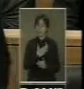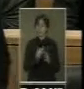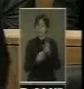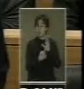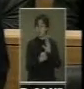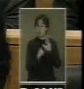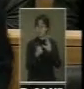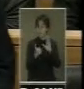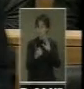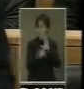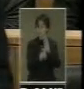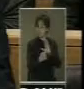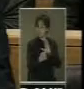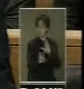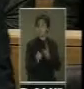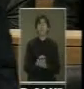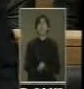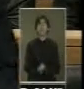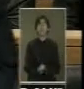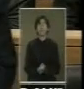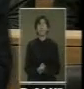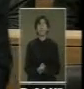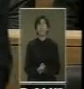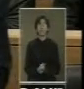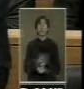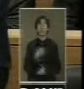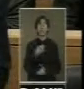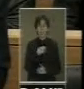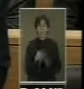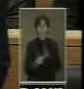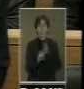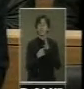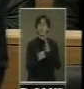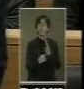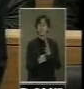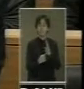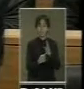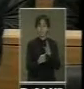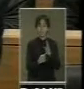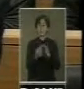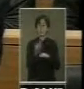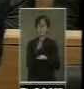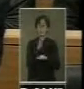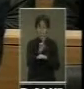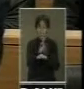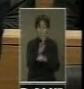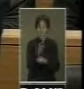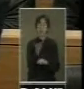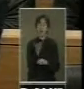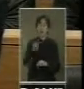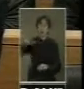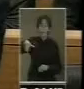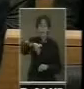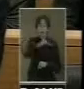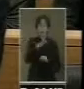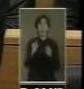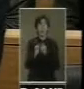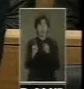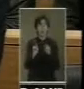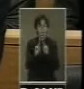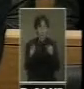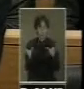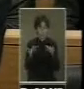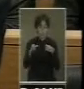เสนออย่างนี้ได้ไหมครับท่านประธานผมอยากจะเสนอท่านประธานว่าขอให้เราลองตั้งกรรม